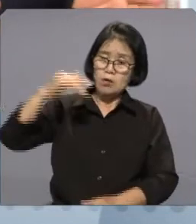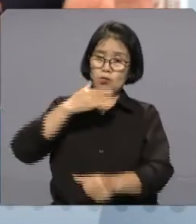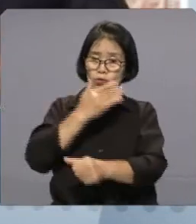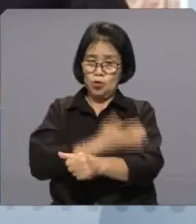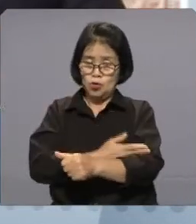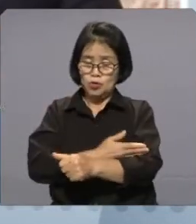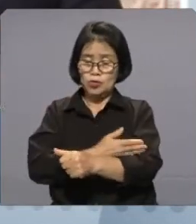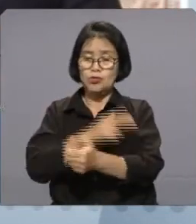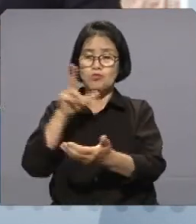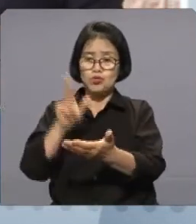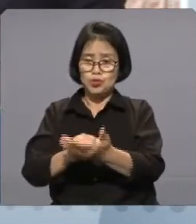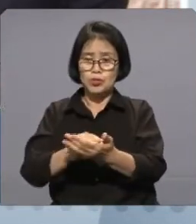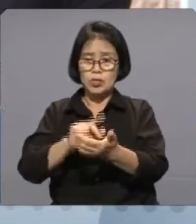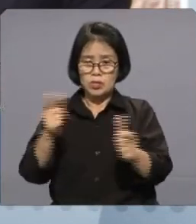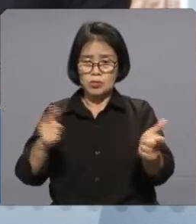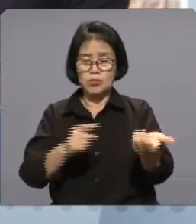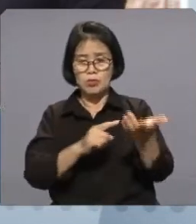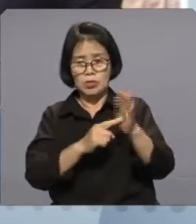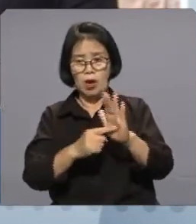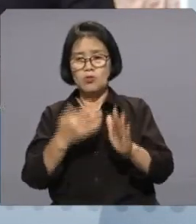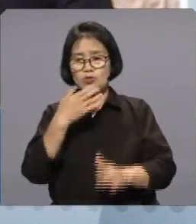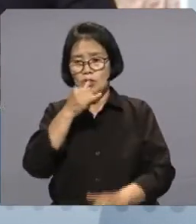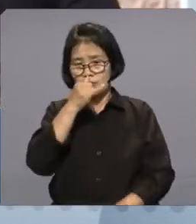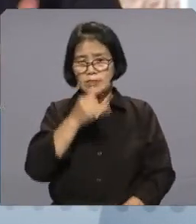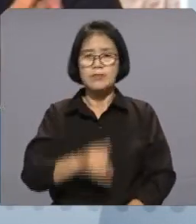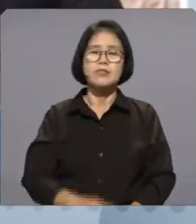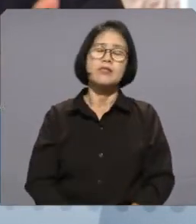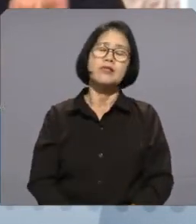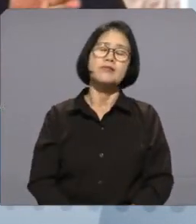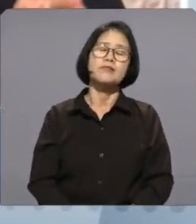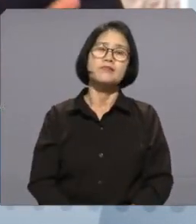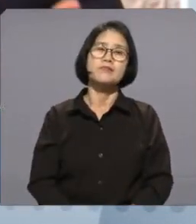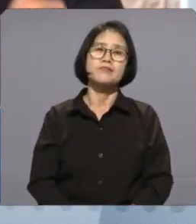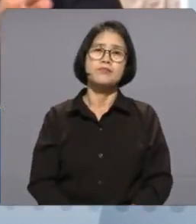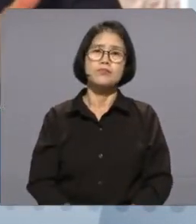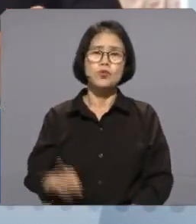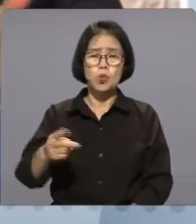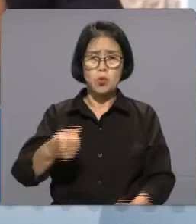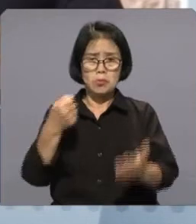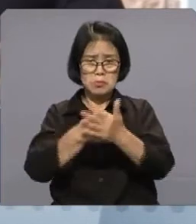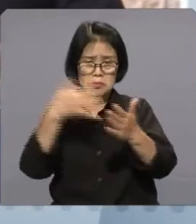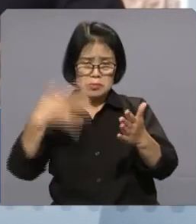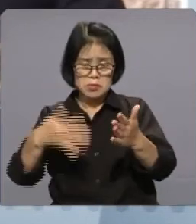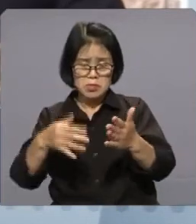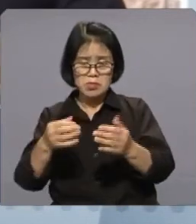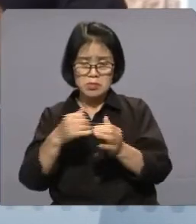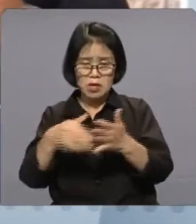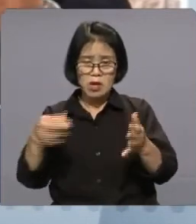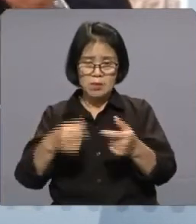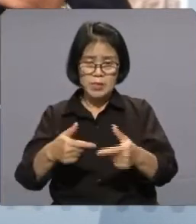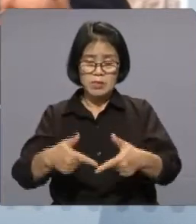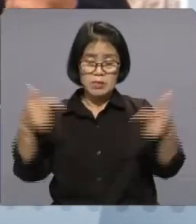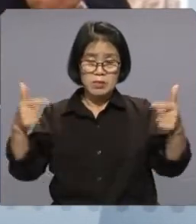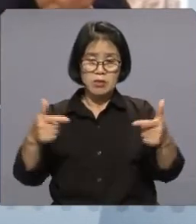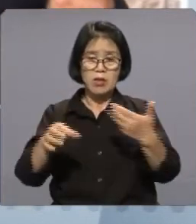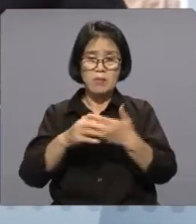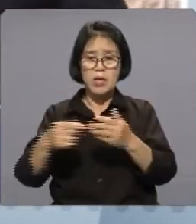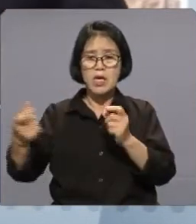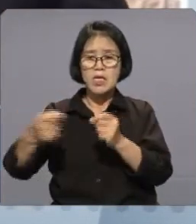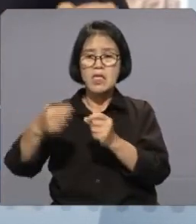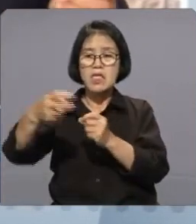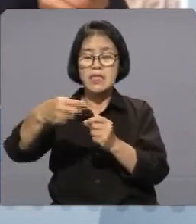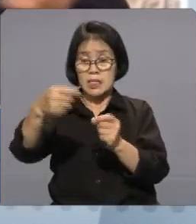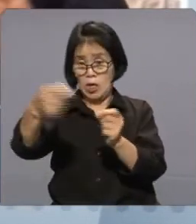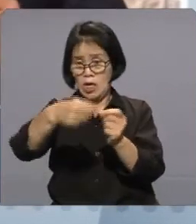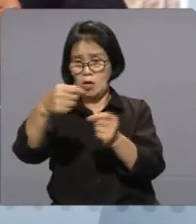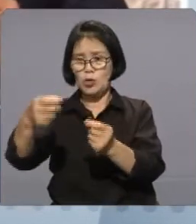가지 문제점을 노출시킬 수밖에 없고요. 또 미결수가 늘어남으로 인해서 인근